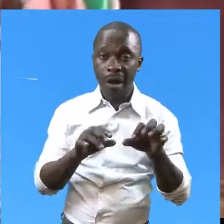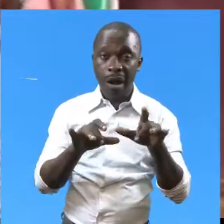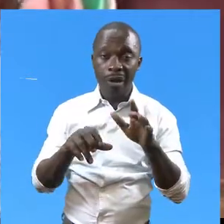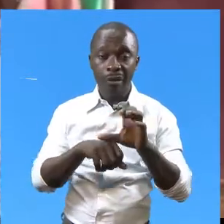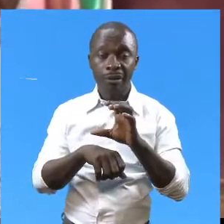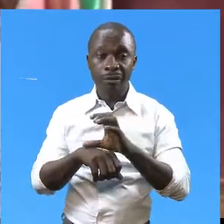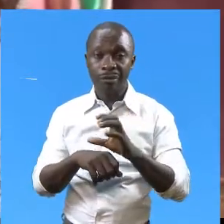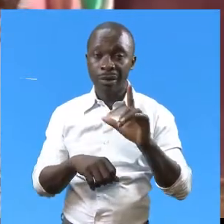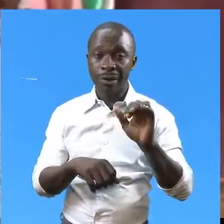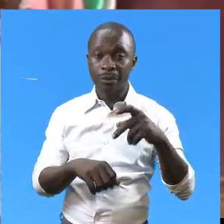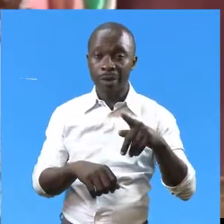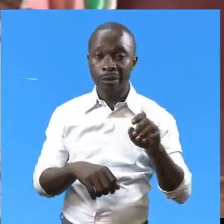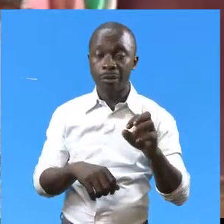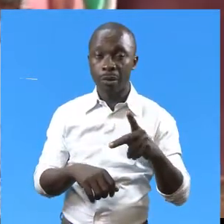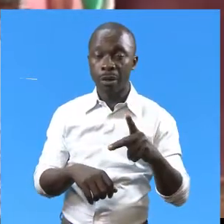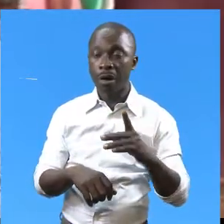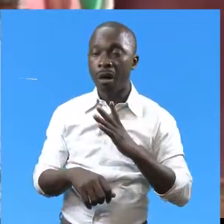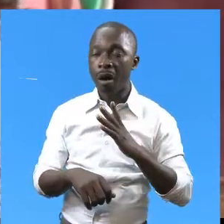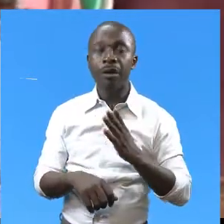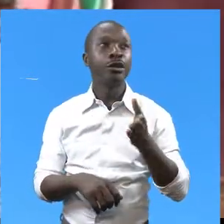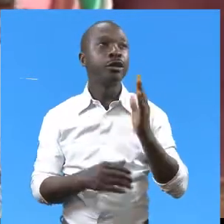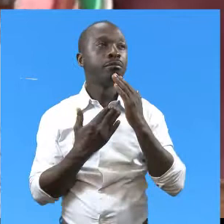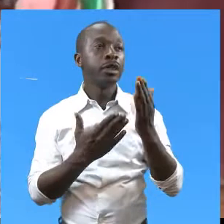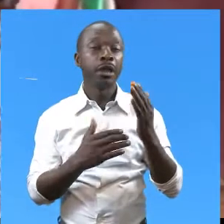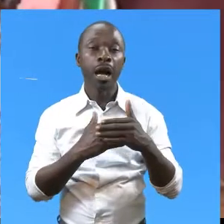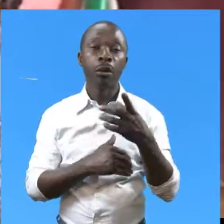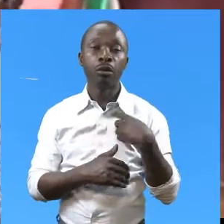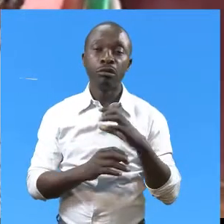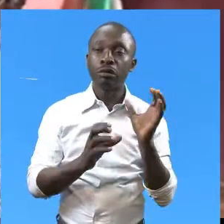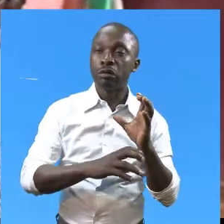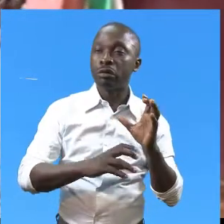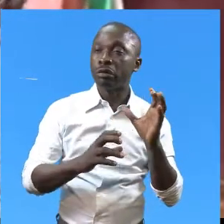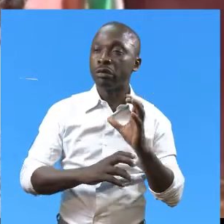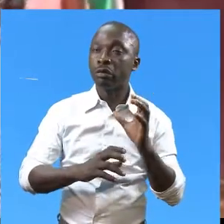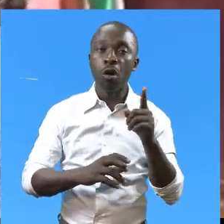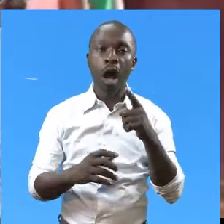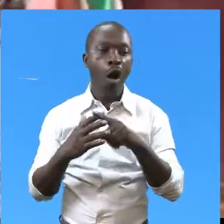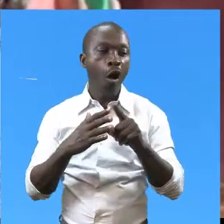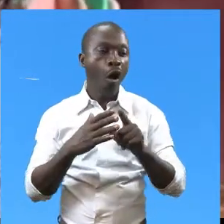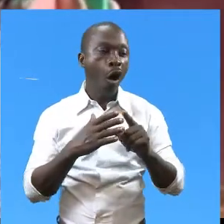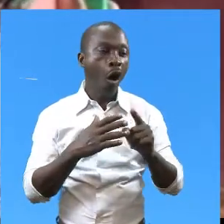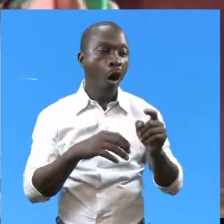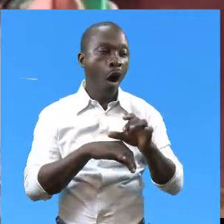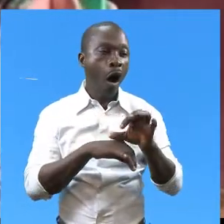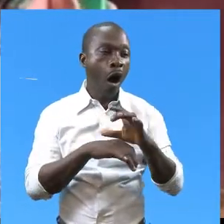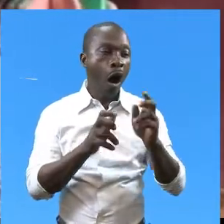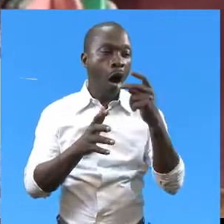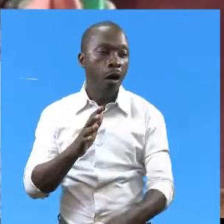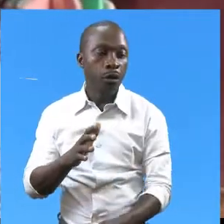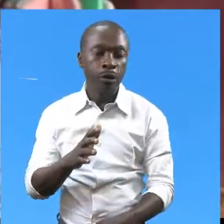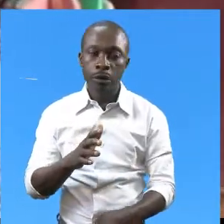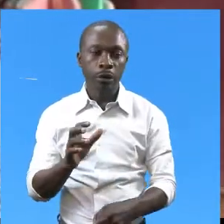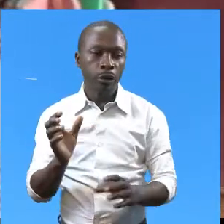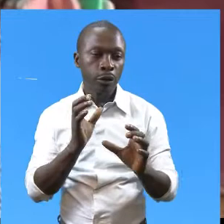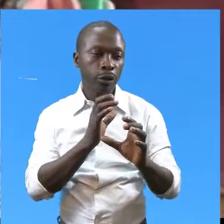ils ont emporté un laptop qui, grâce à Dieu, a été retrouvé dans les herbes quelque part. Donc pour le moment, voilà les premières choses